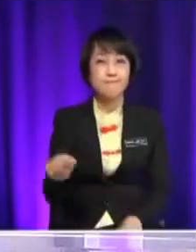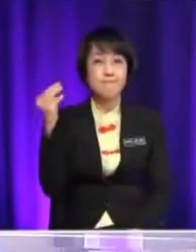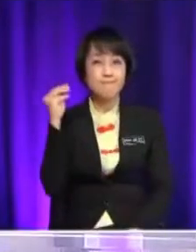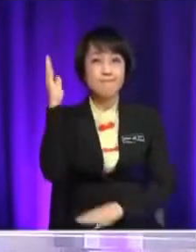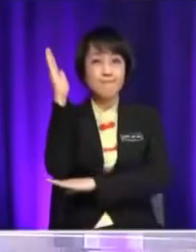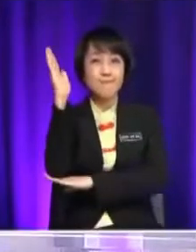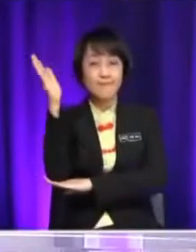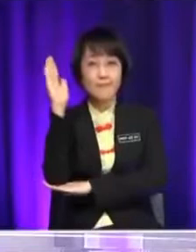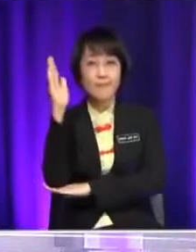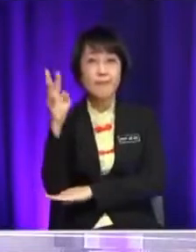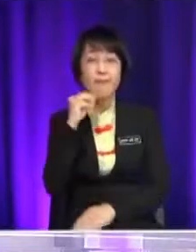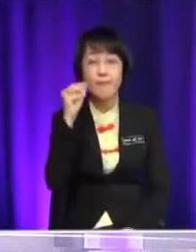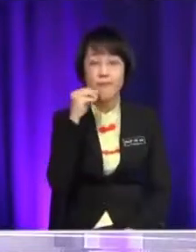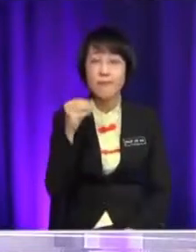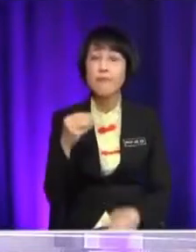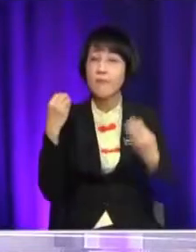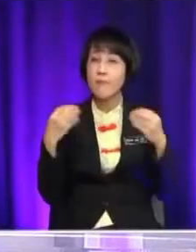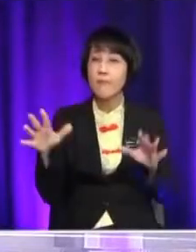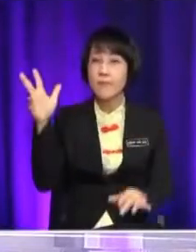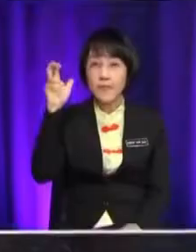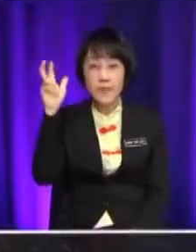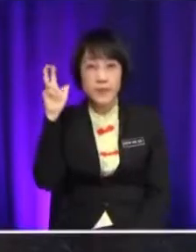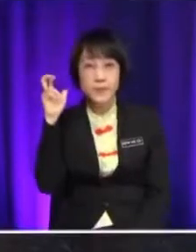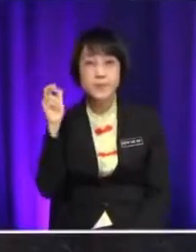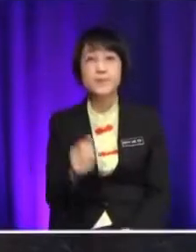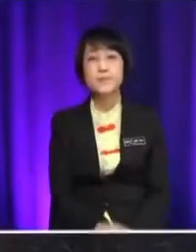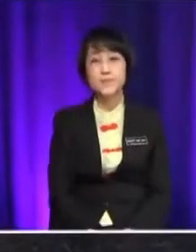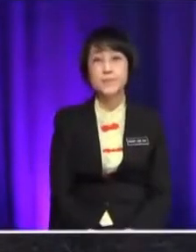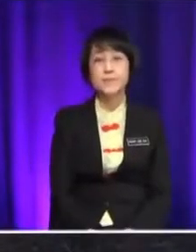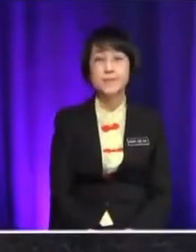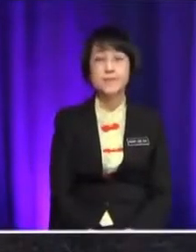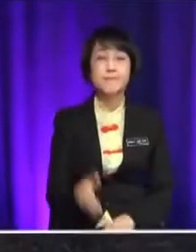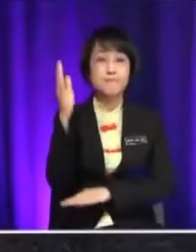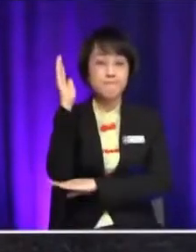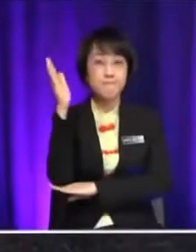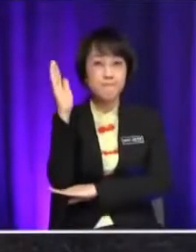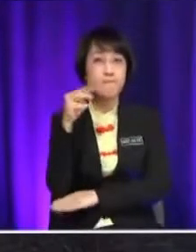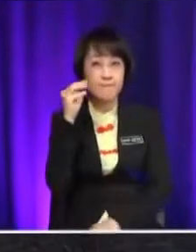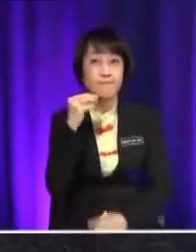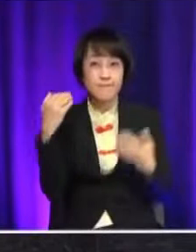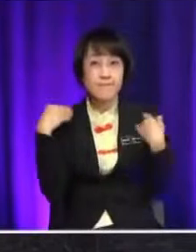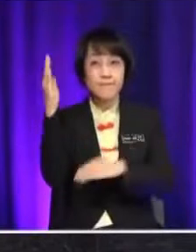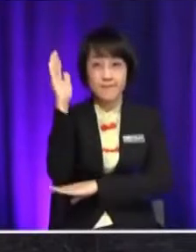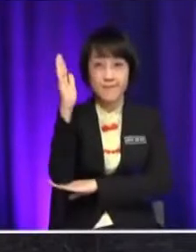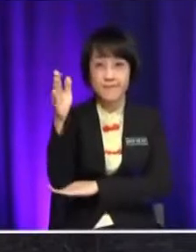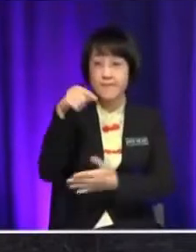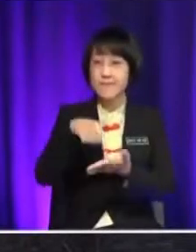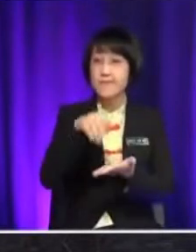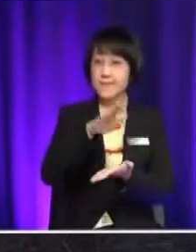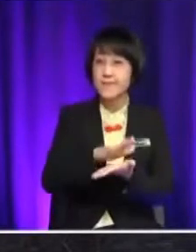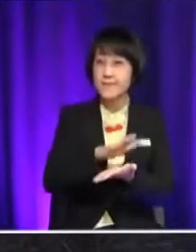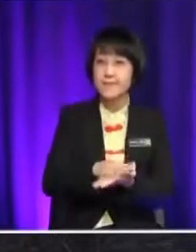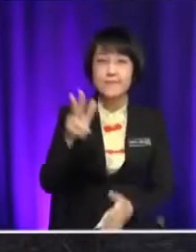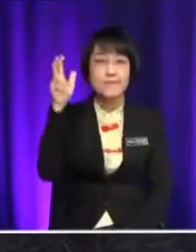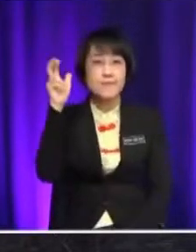cikgu. Ya, Mira mesti pernah dengar ataupun berpengalaman menyampaikan syarahan di sekolah. Pernah cikgu. Kan? Kita kalau kita dengar